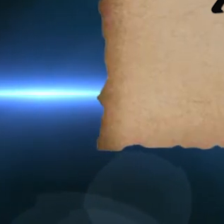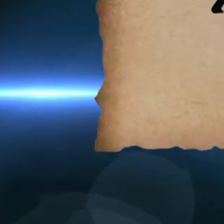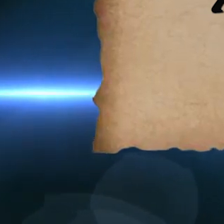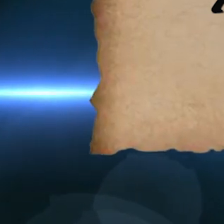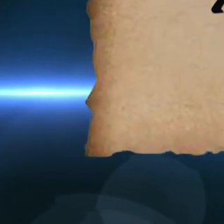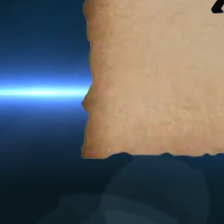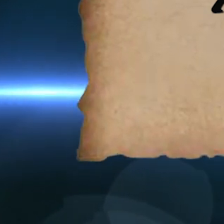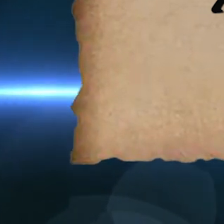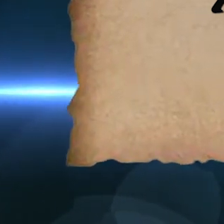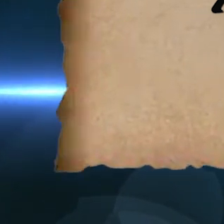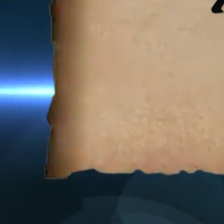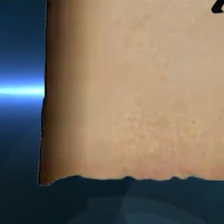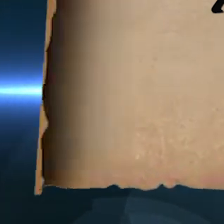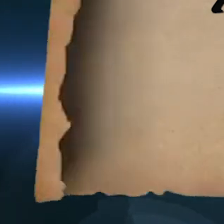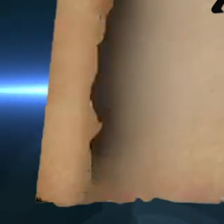ወነአምን በወልድ